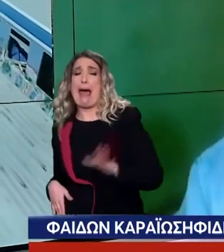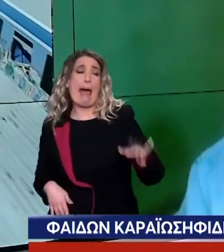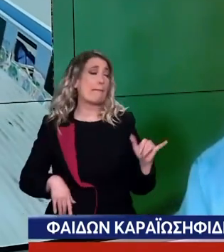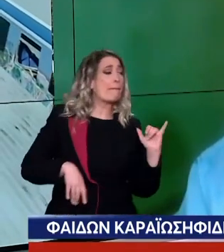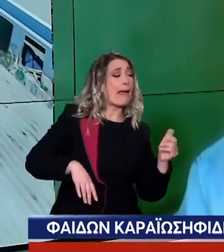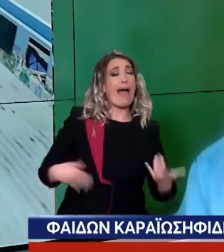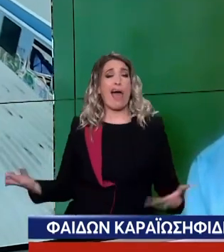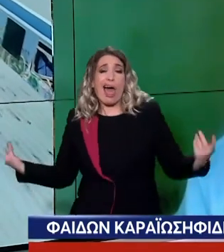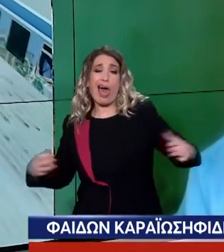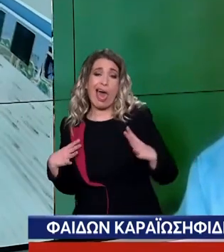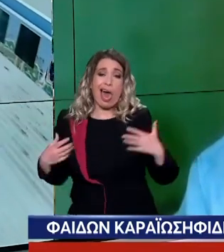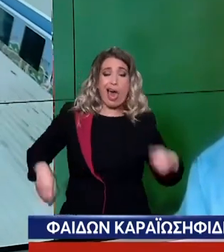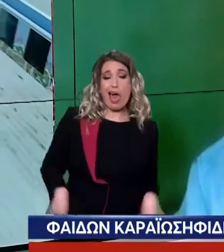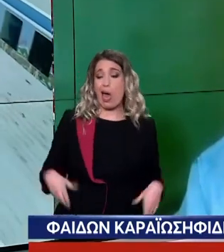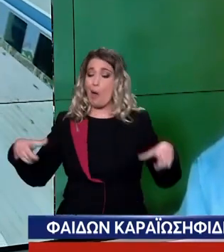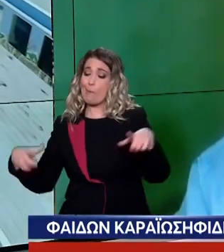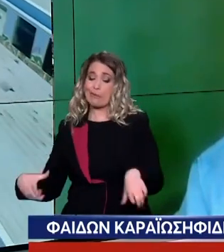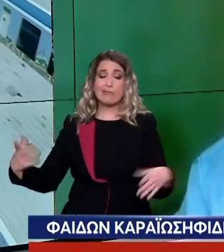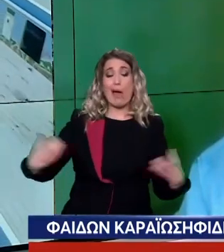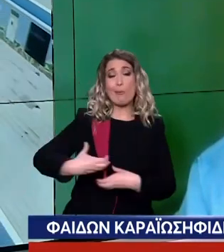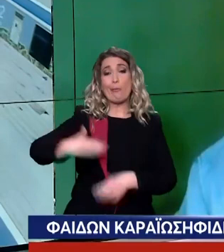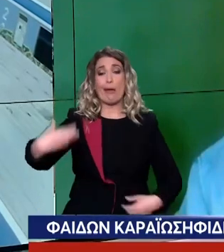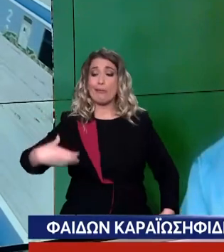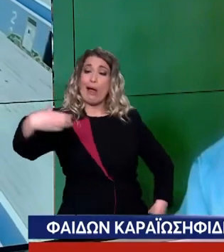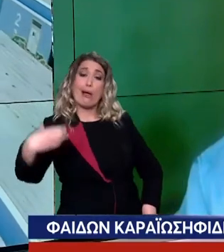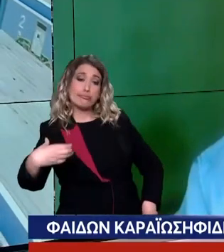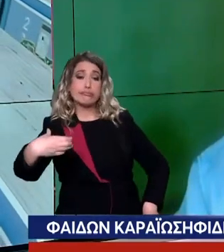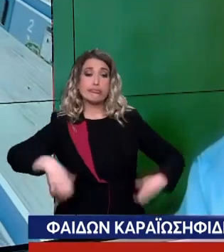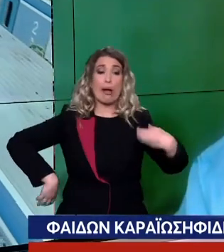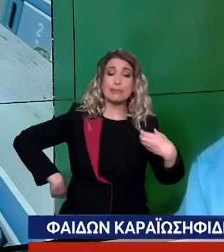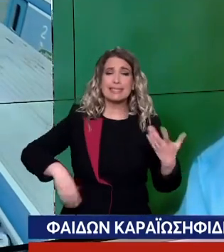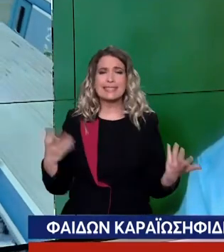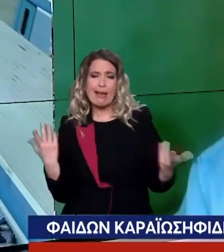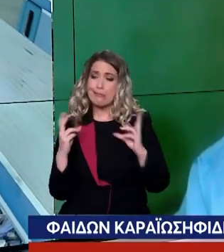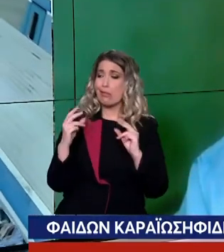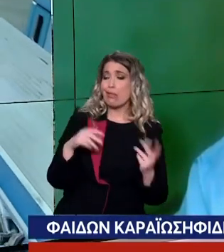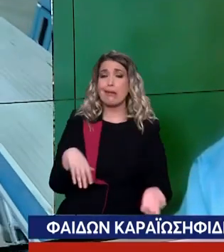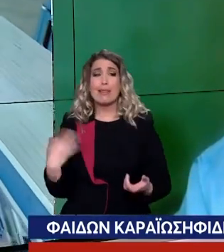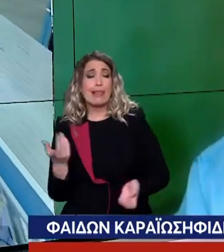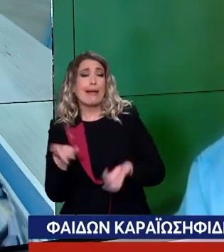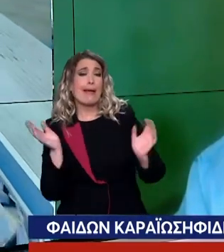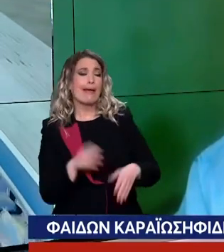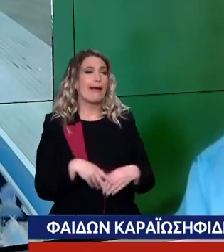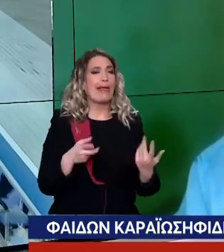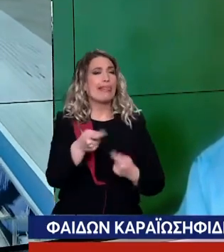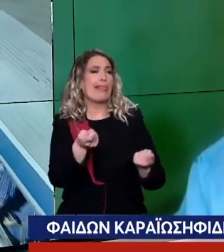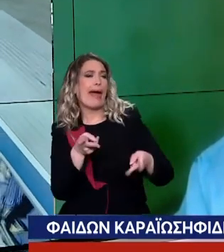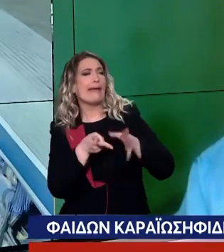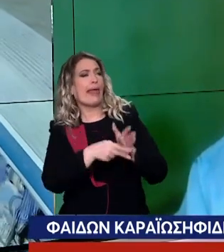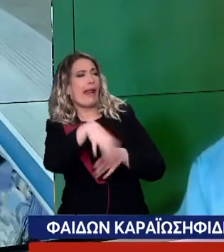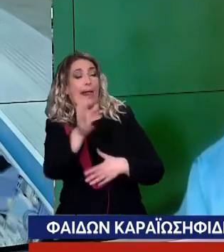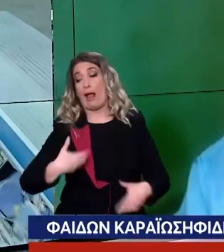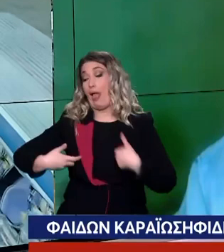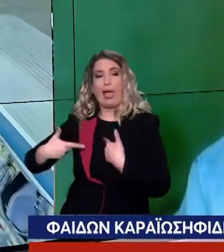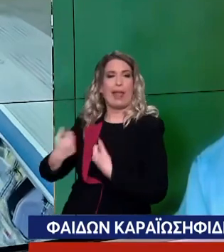τσαμπουκά τις πίτσες τις μπύρες και όλα τα υπόλοιπα γίνεται και η κουβέντα για το τι θα συμβεί με τους συρμούς αλλά